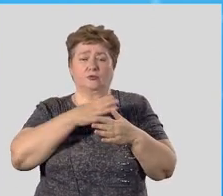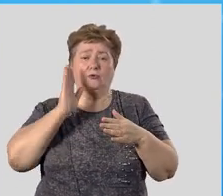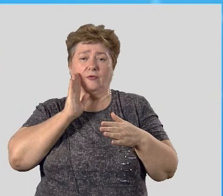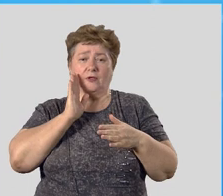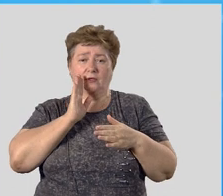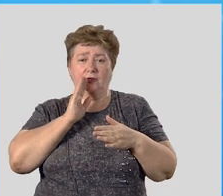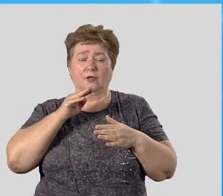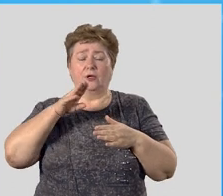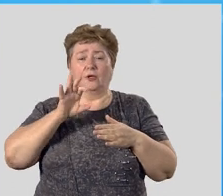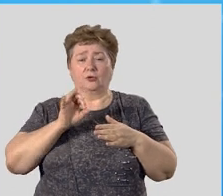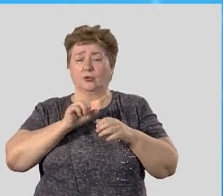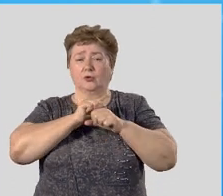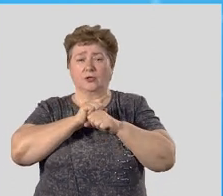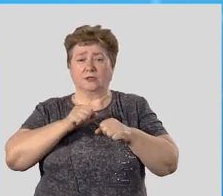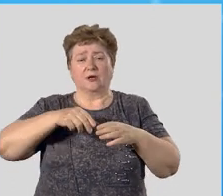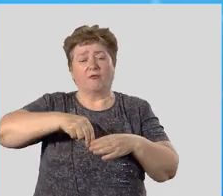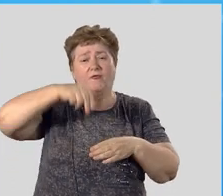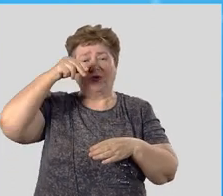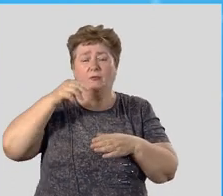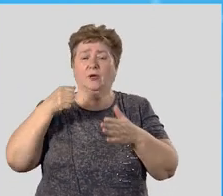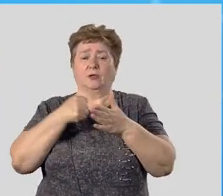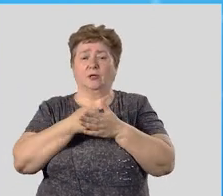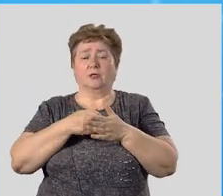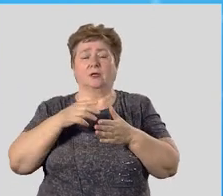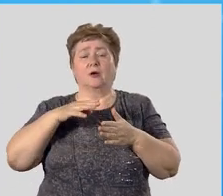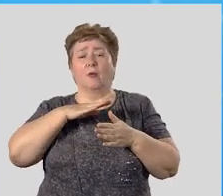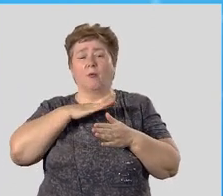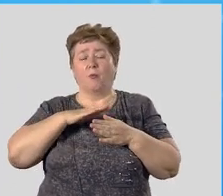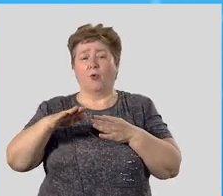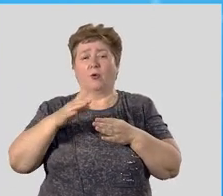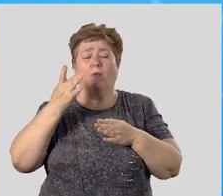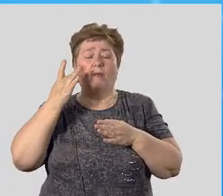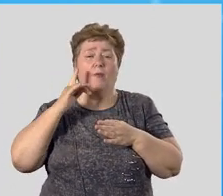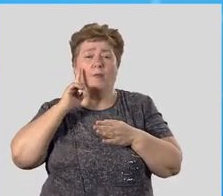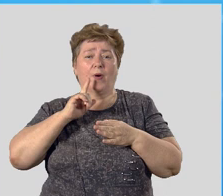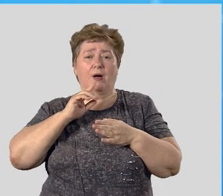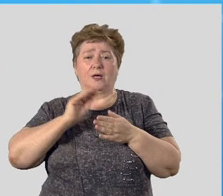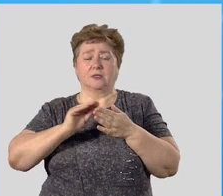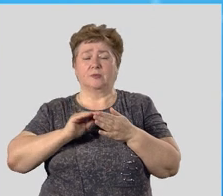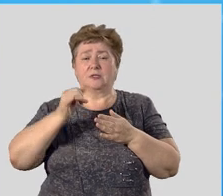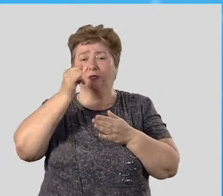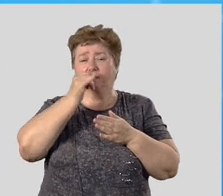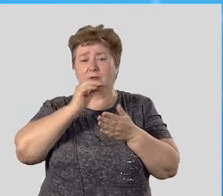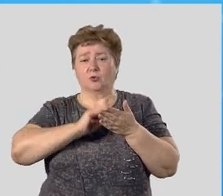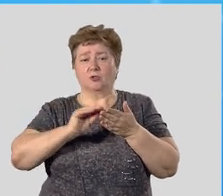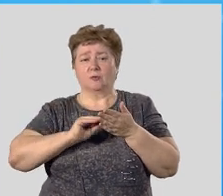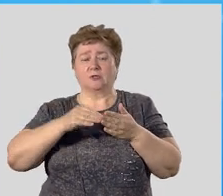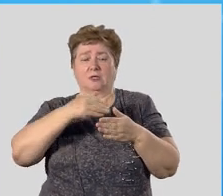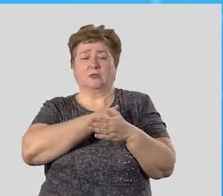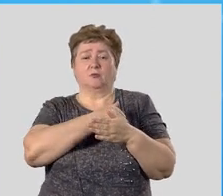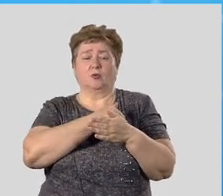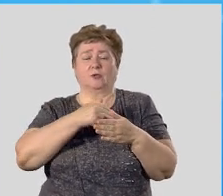воды, то его нельзя вынимать до тех пор, пока не запишут показания термометра.